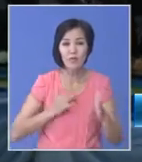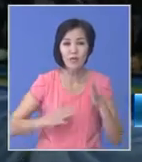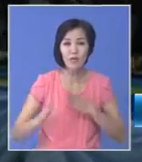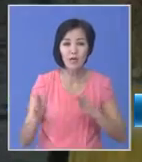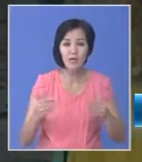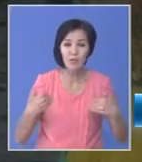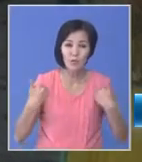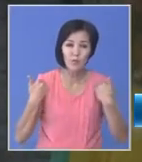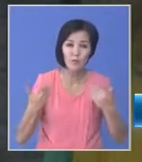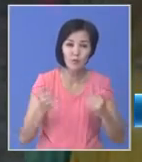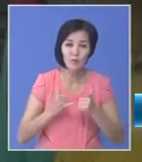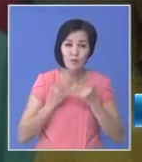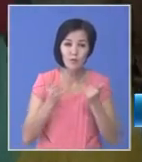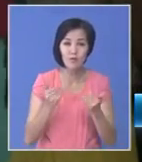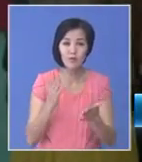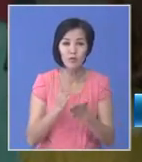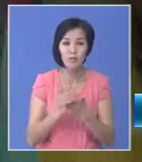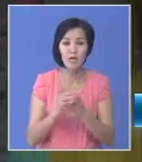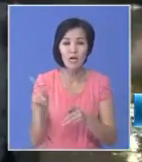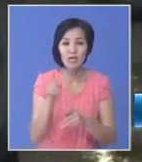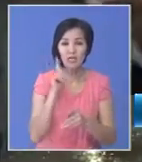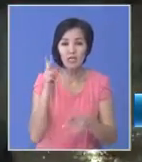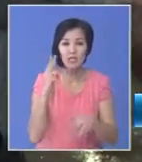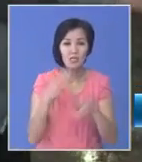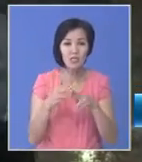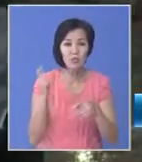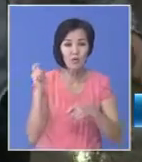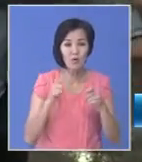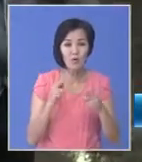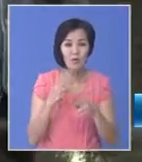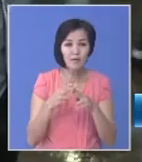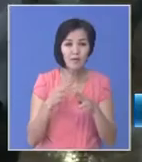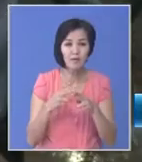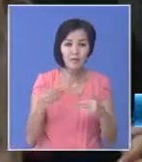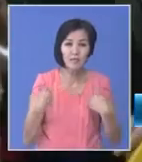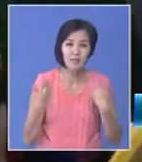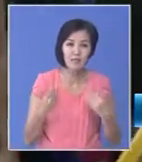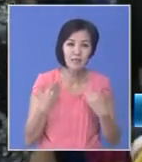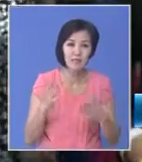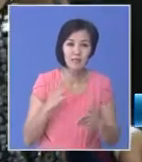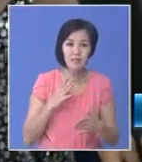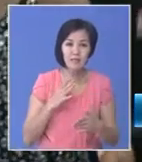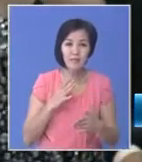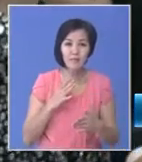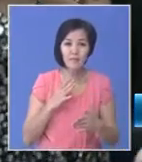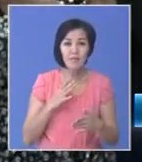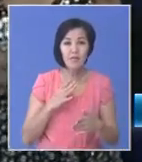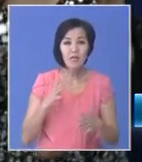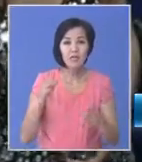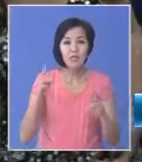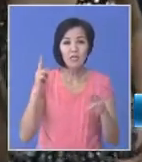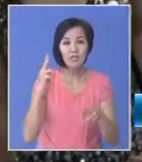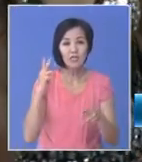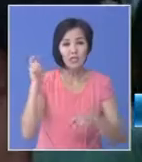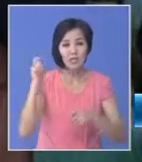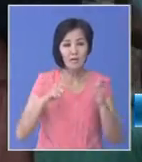қошемет білдірді. Жастар болса, жауынға қарамай шаттана билеп, бір-біріне ақ тілек арнады. Алланың бірі сондықтан бүгін өте бақытты